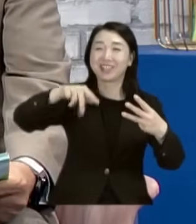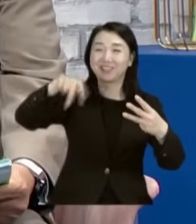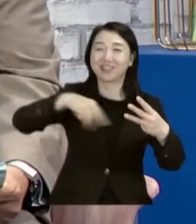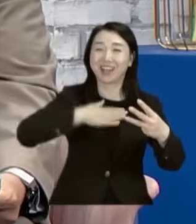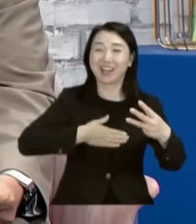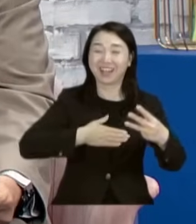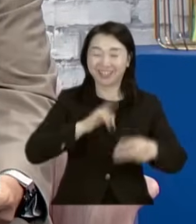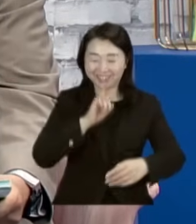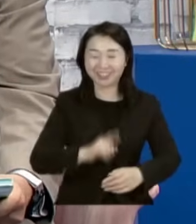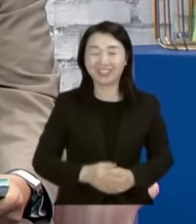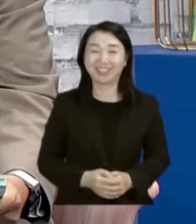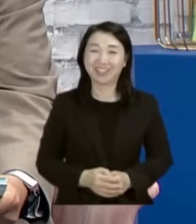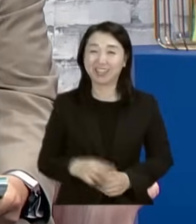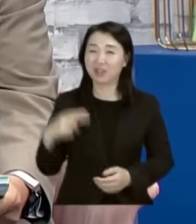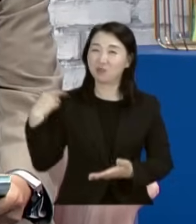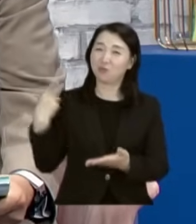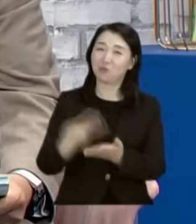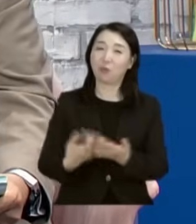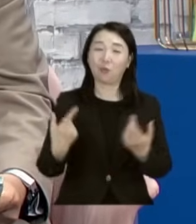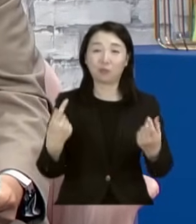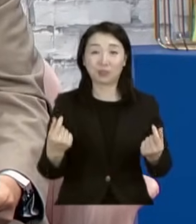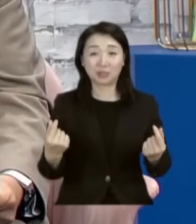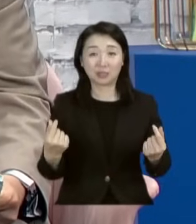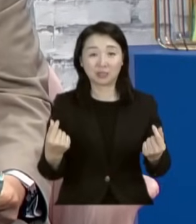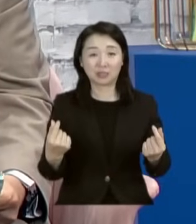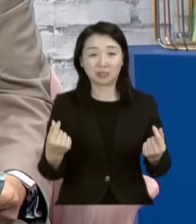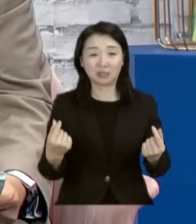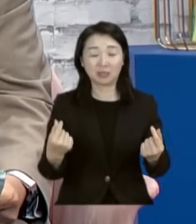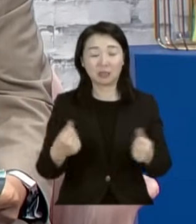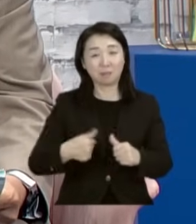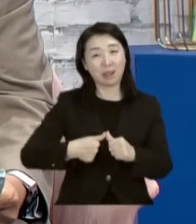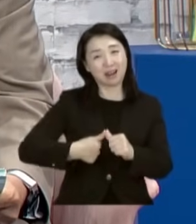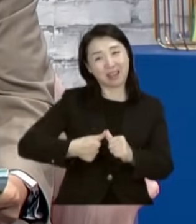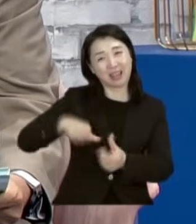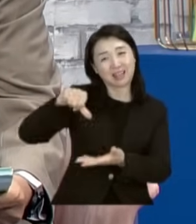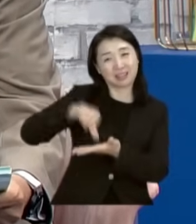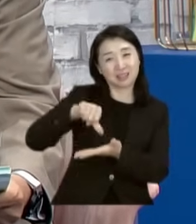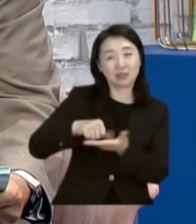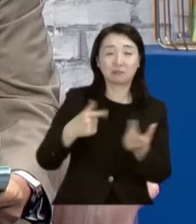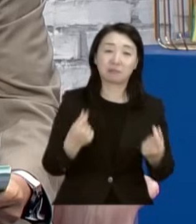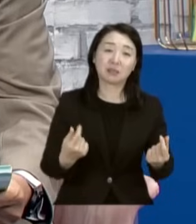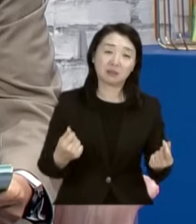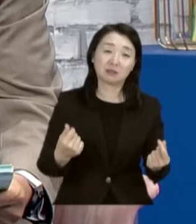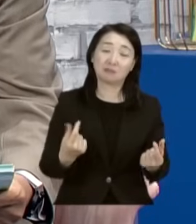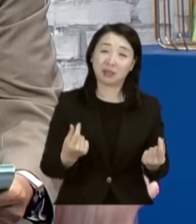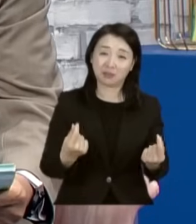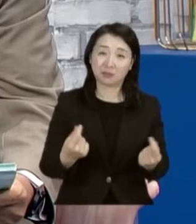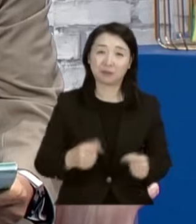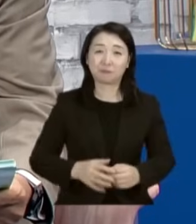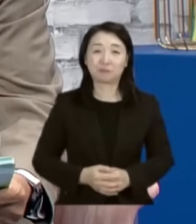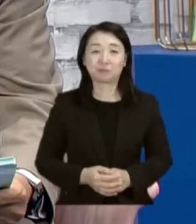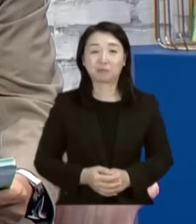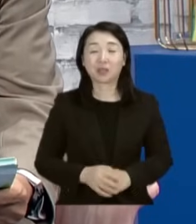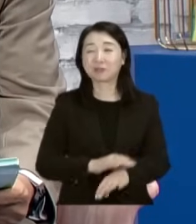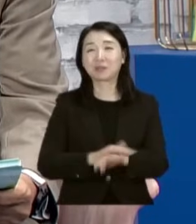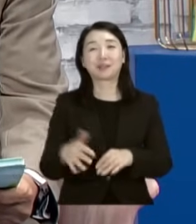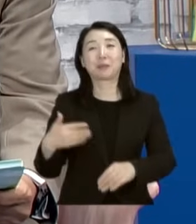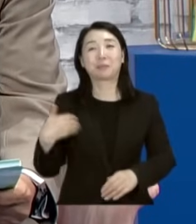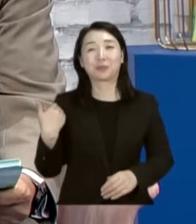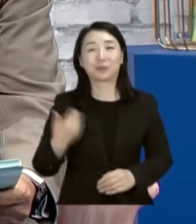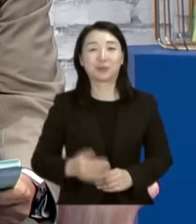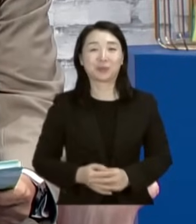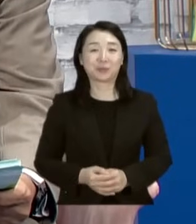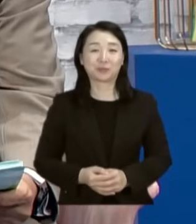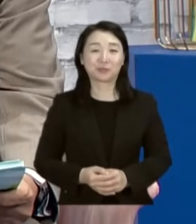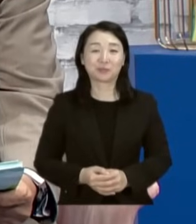이게 유도 좀 비슷해 그니까 루도 레슬 좋는 거 같은게 있는데 잘